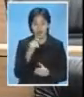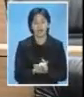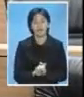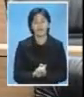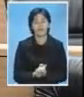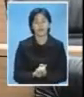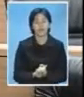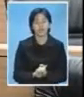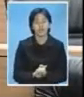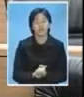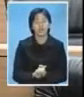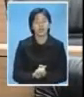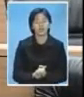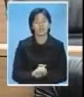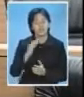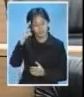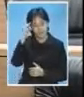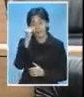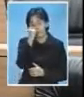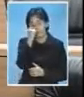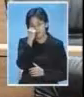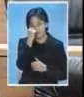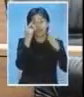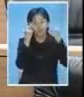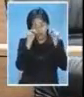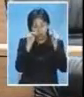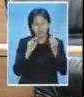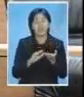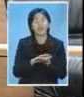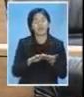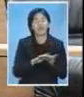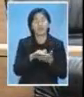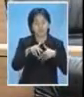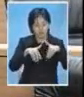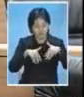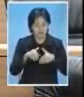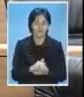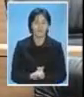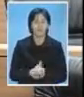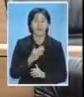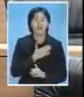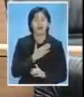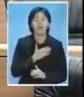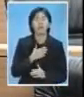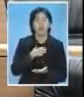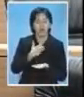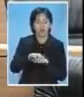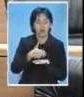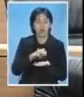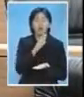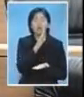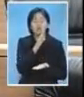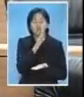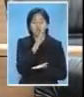ลานนท์ก็เคยมาขอโทษต่อสังคมท่านประธานที่เคารพครับนั่นจะเลยเห็นว่าวันนี้ถ้าพรร